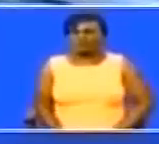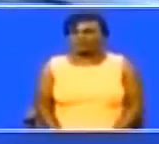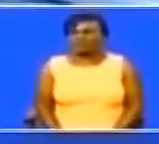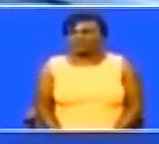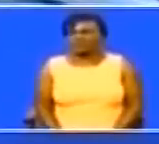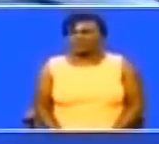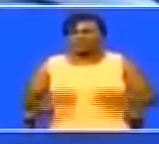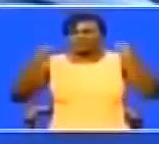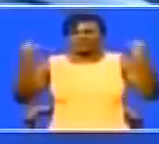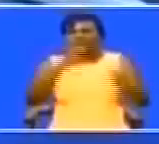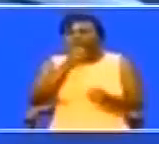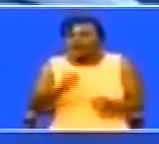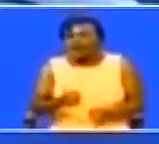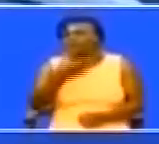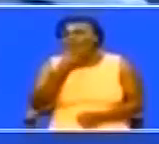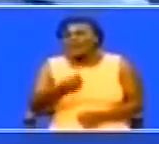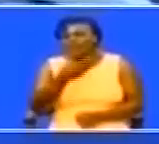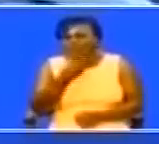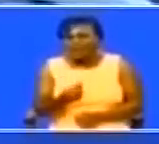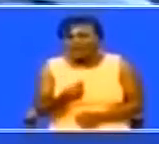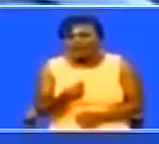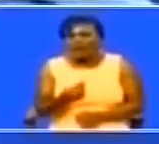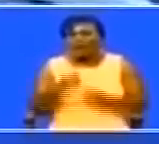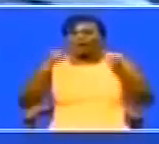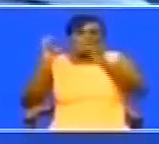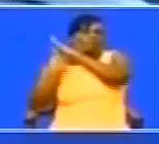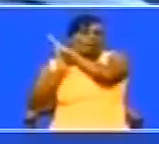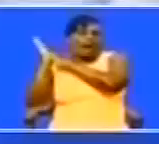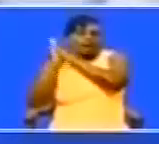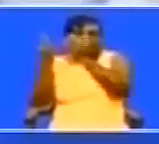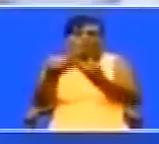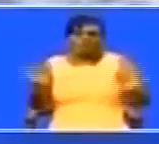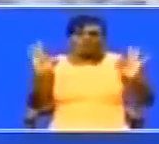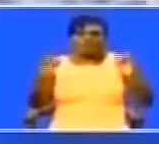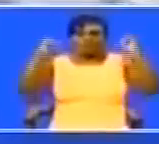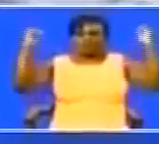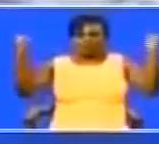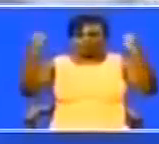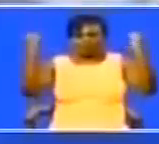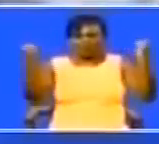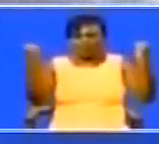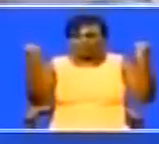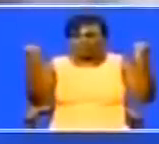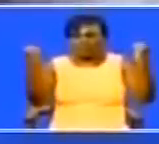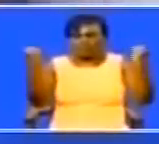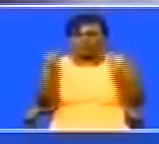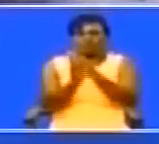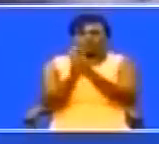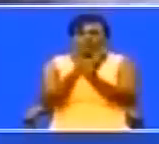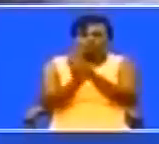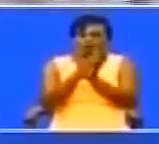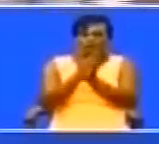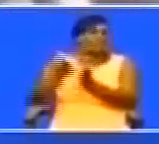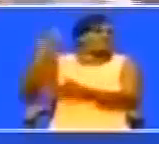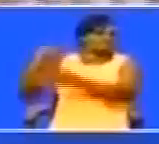This is our great grandfather, Baba Daudi, our Maumau and freedom hero. Vituko wake husisimuliwa na simulizi na hadithi